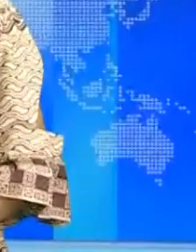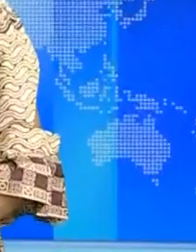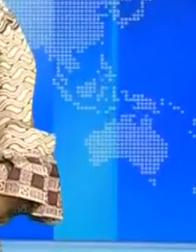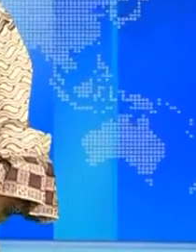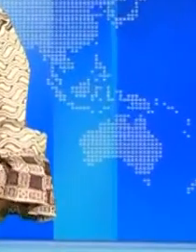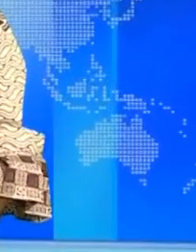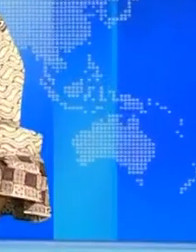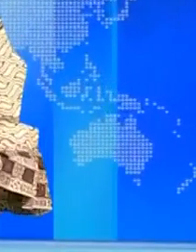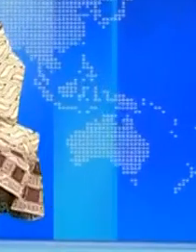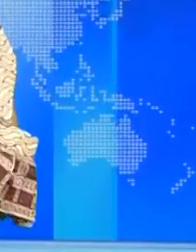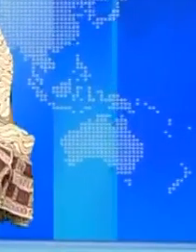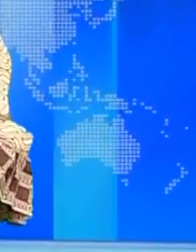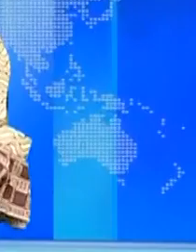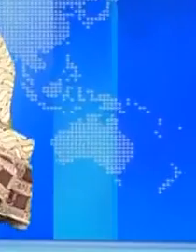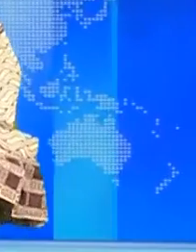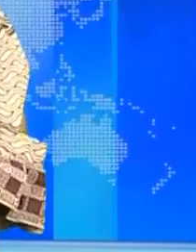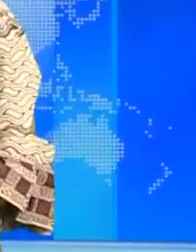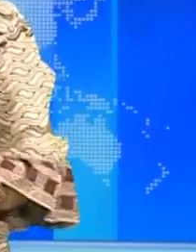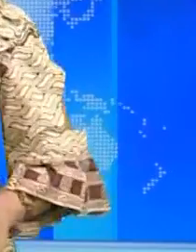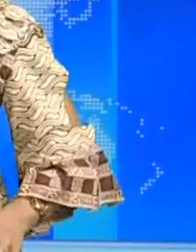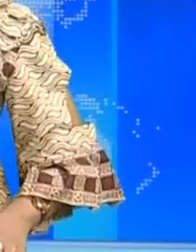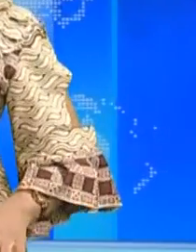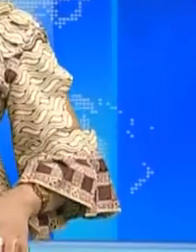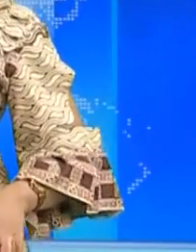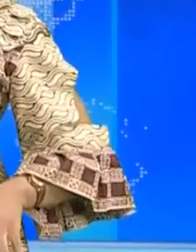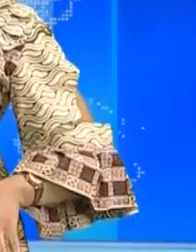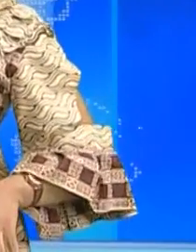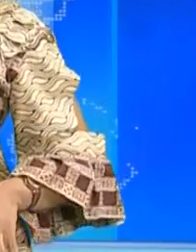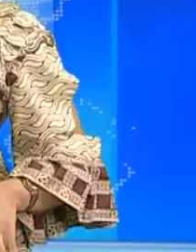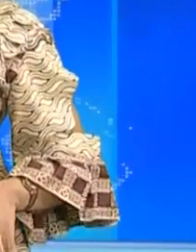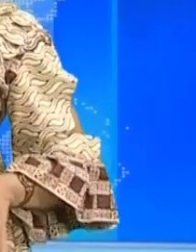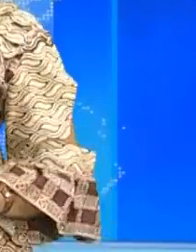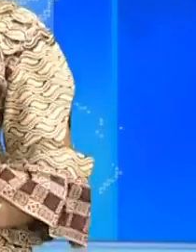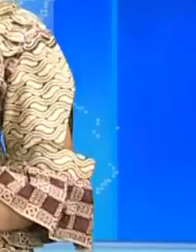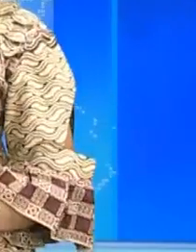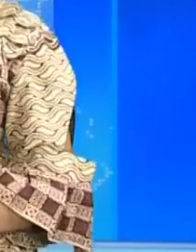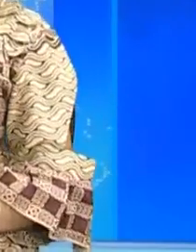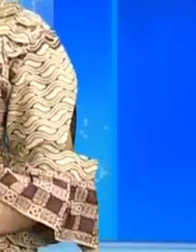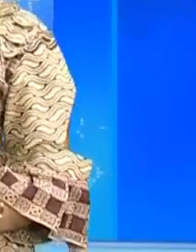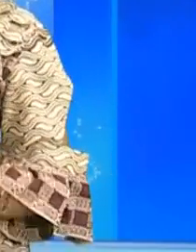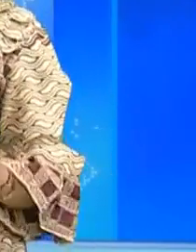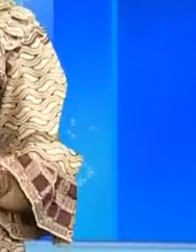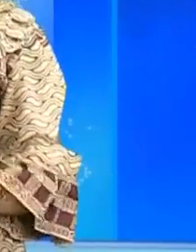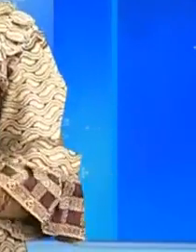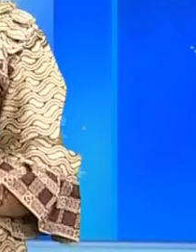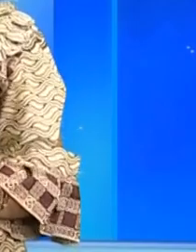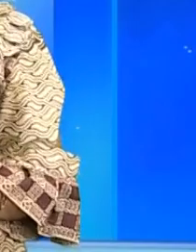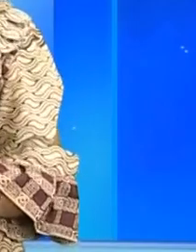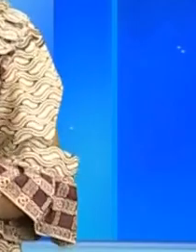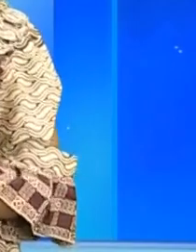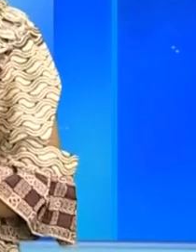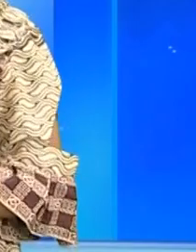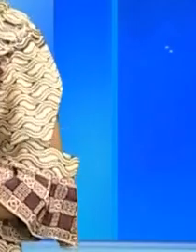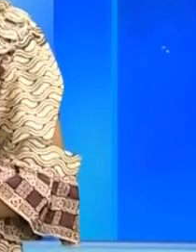Voilà, mesdames et messieurs, c'est ici que prend fin ce journal. Merci de l'avoir suivi. Merci à toute l'équipe technique, à Simon